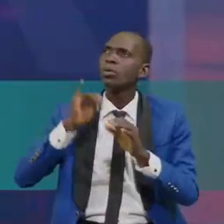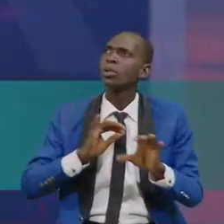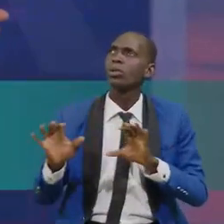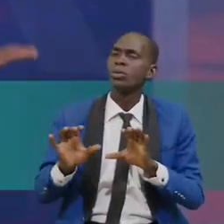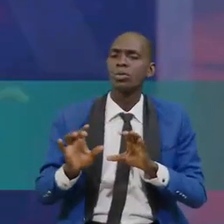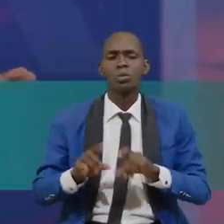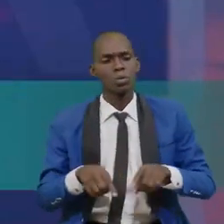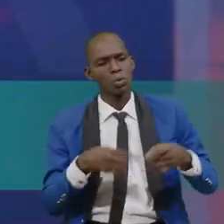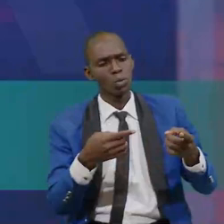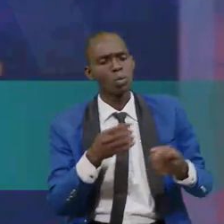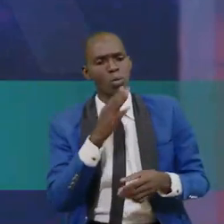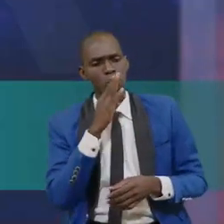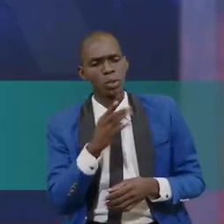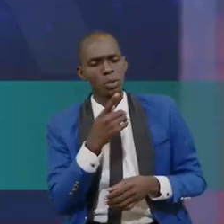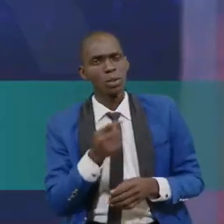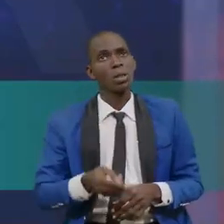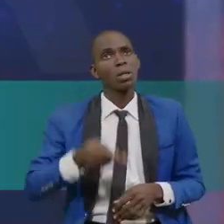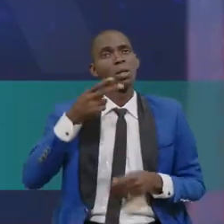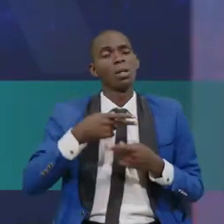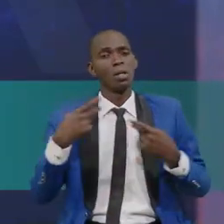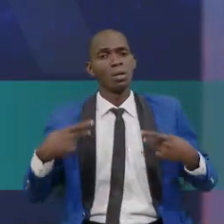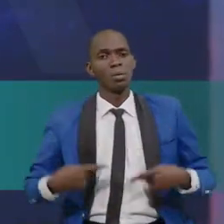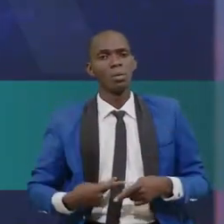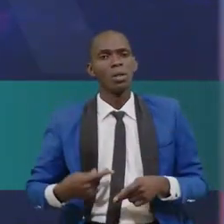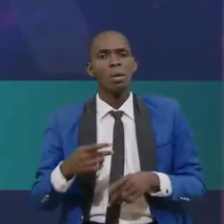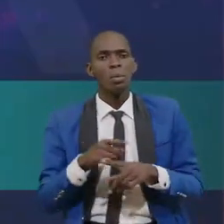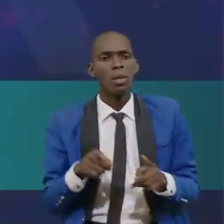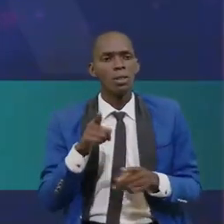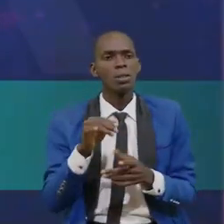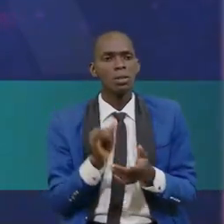souverain sacrificateur. » Et pour cela donc,